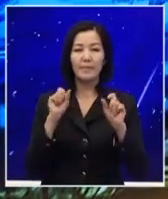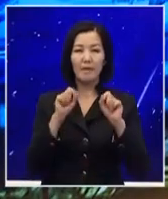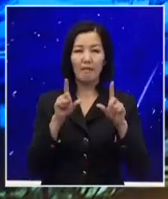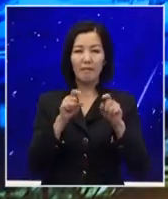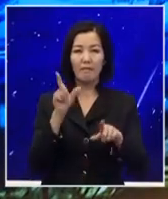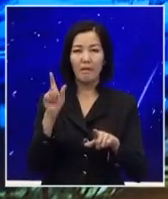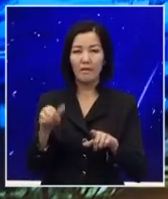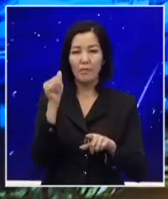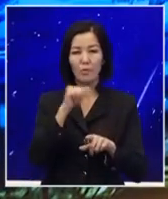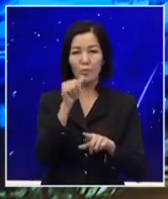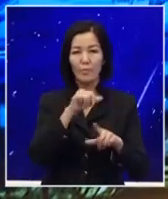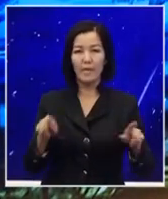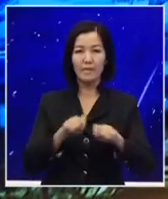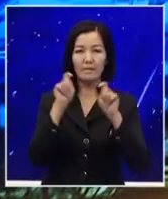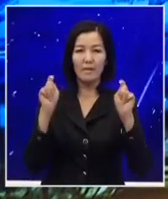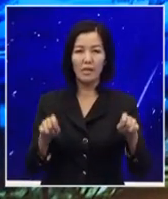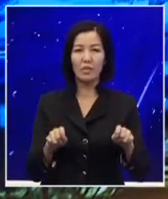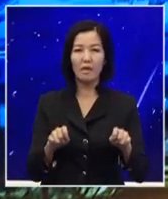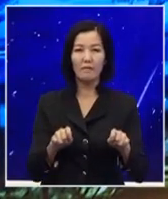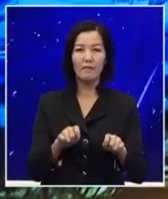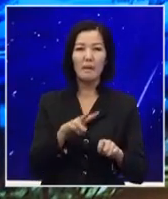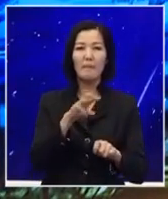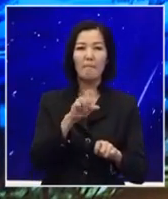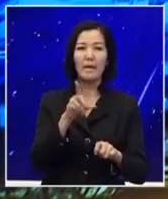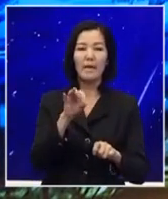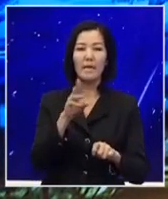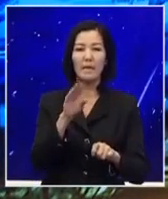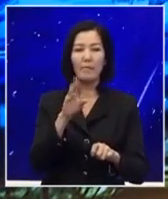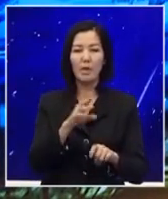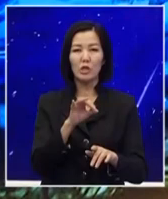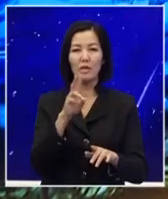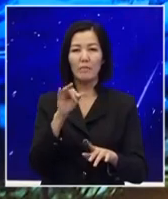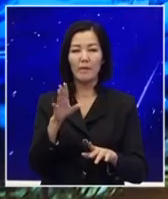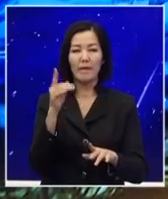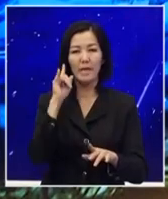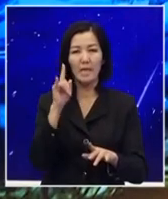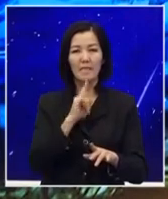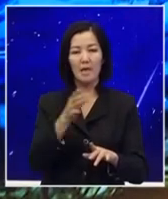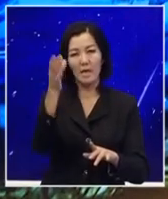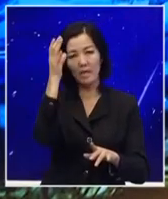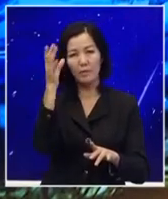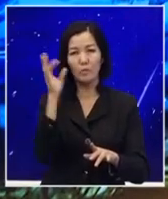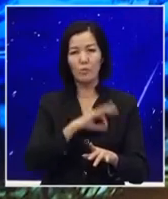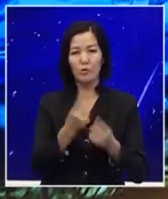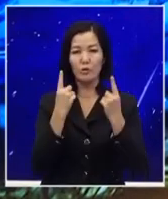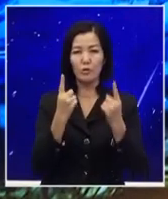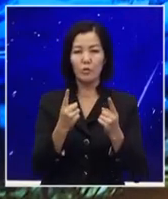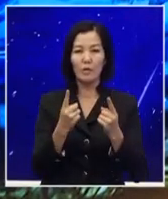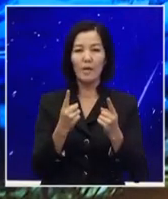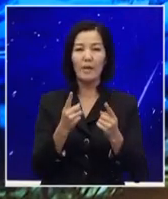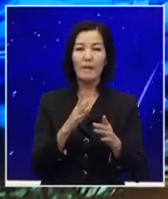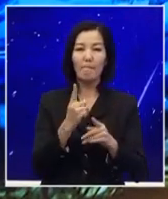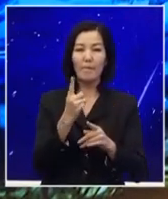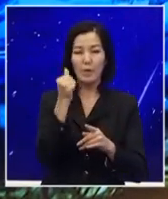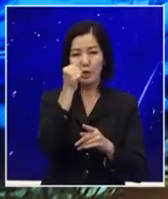Алтын адамның құпиясын ашқан белгілі жаратылыстанушы ғалым Мағрипа Жылқыбаеваның қазақ ғылымына қосқан үлесі зор. Дүниеден